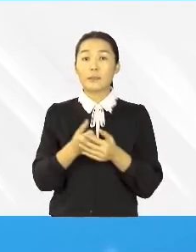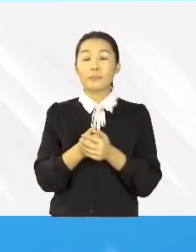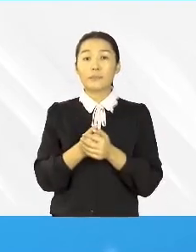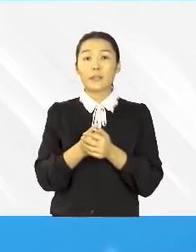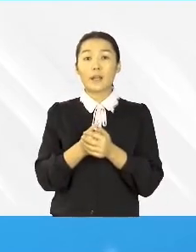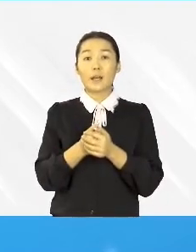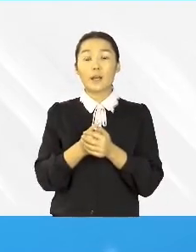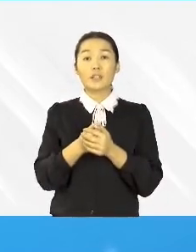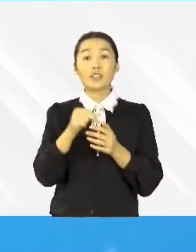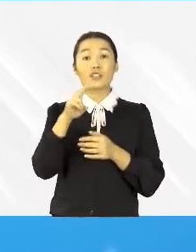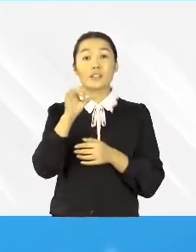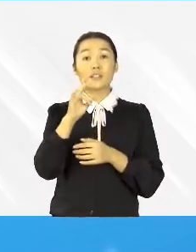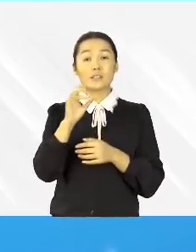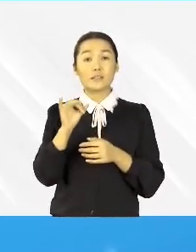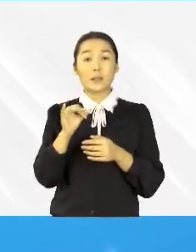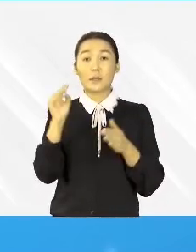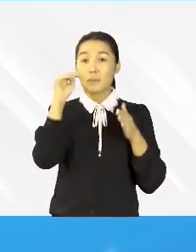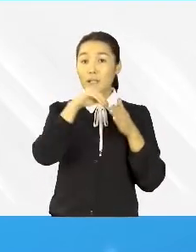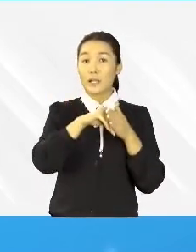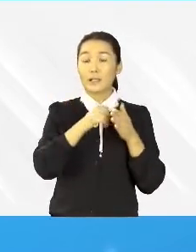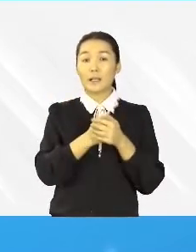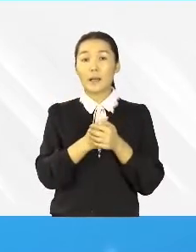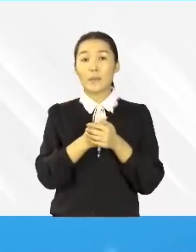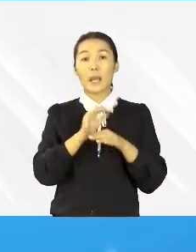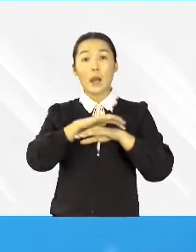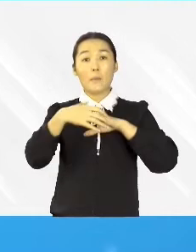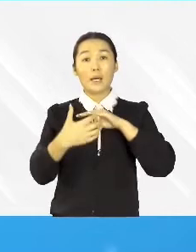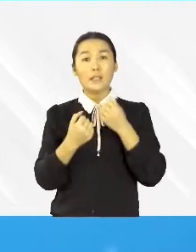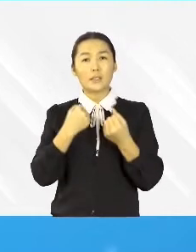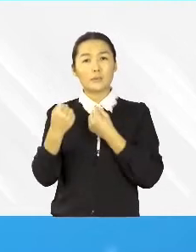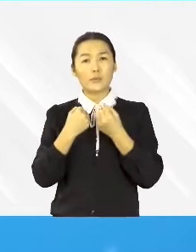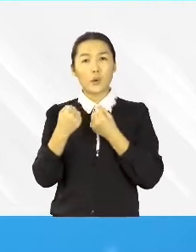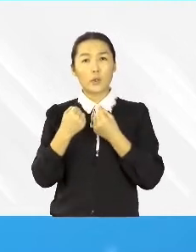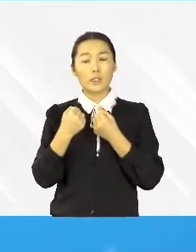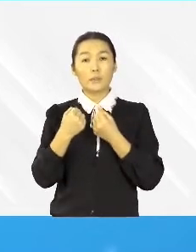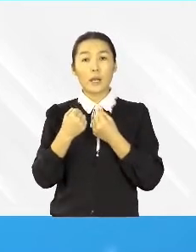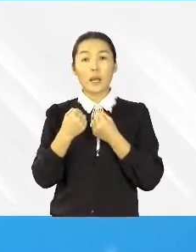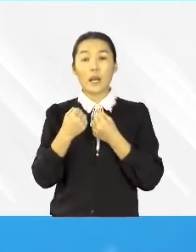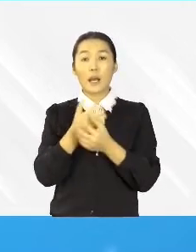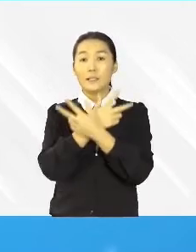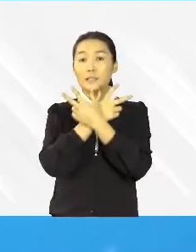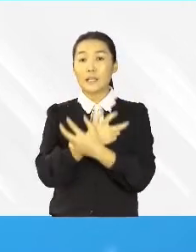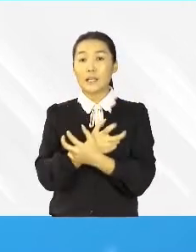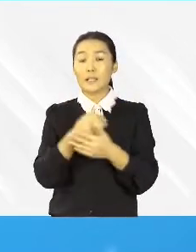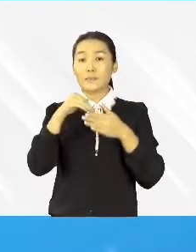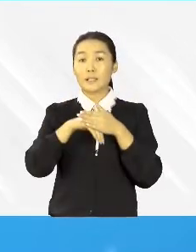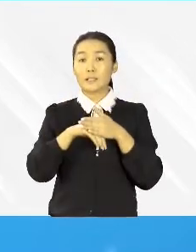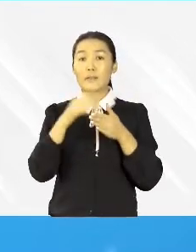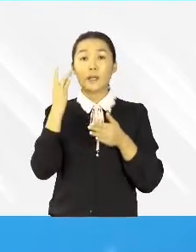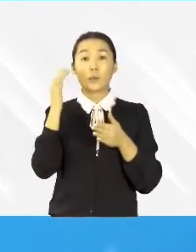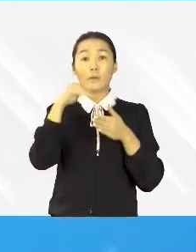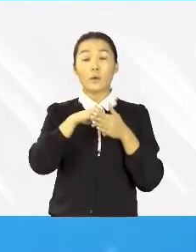придатками, покрытое более или менее твердым наружным скелетом, в состав которого входит хитин. Тело